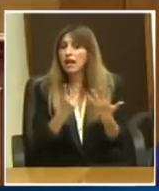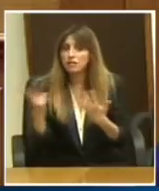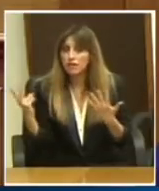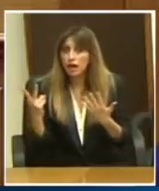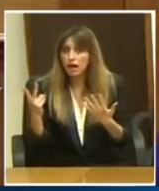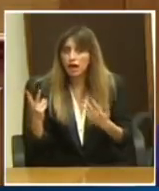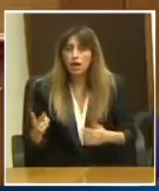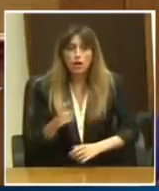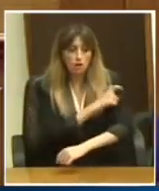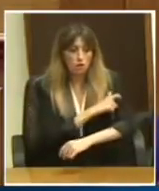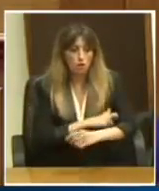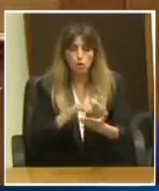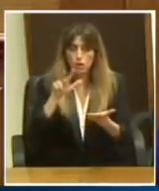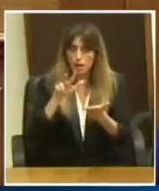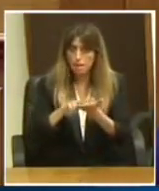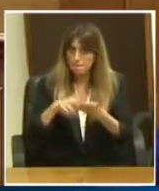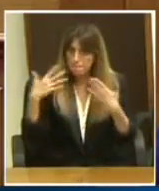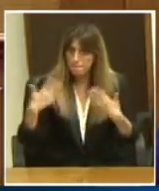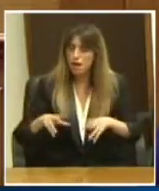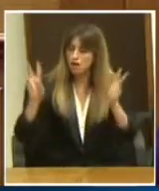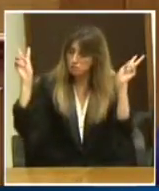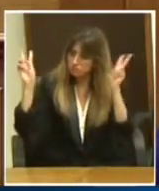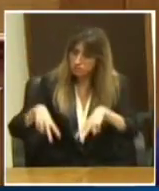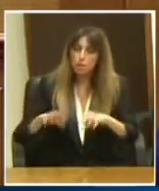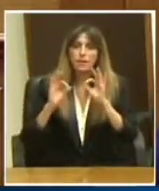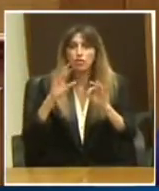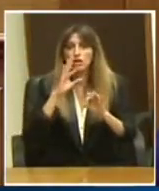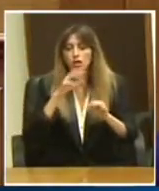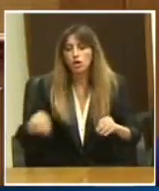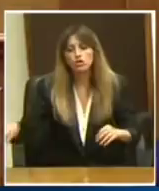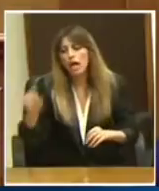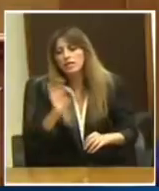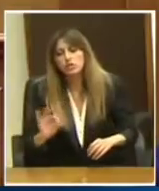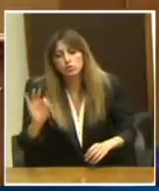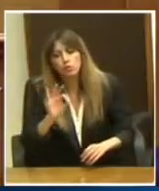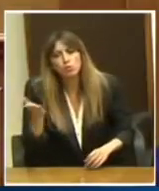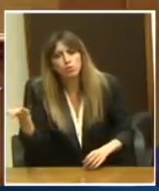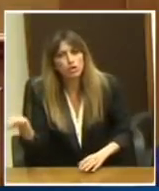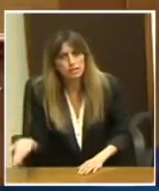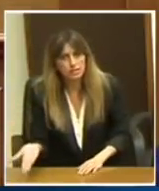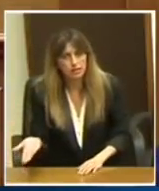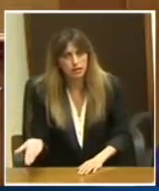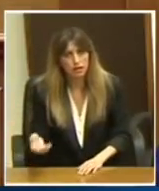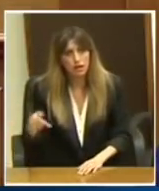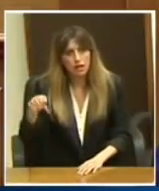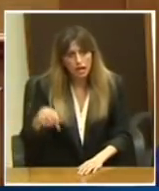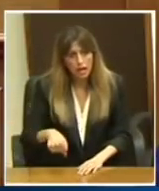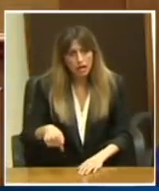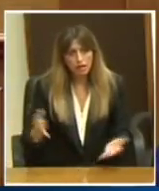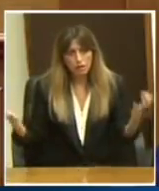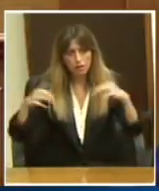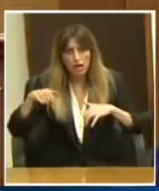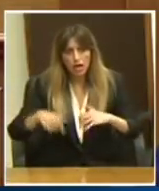υποβλήθηκε για την υιοθέτηση της μακεδονικής γλώσσας στον ΟΗΕ, στη διάσκεψη εδώ στην Αθήνα?